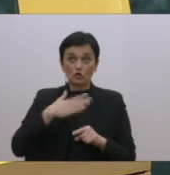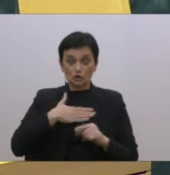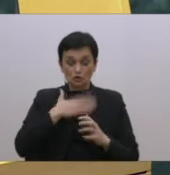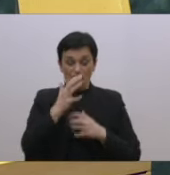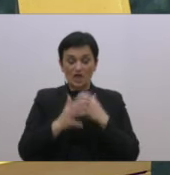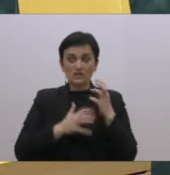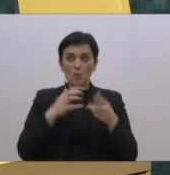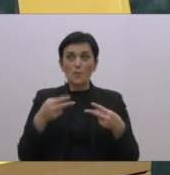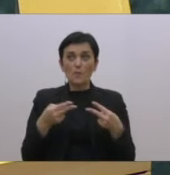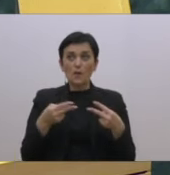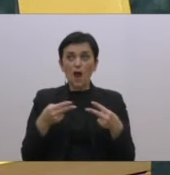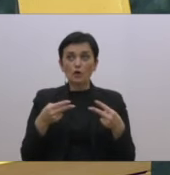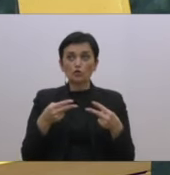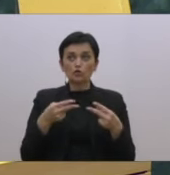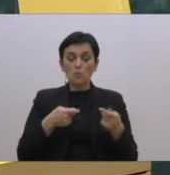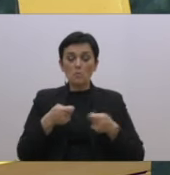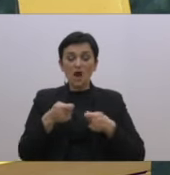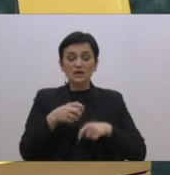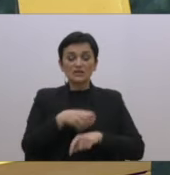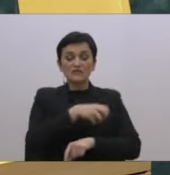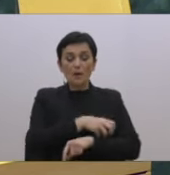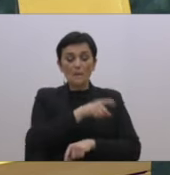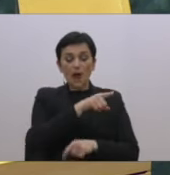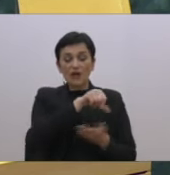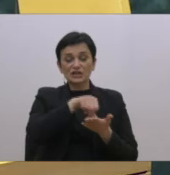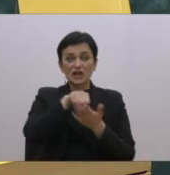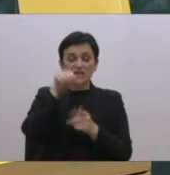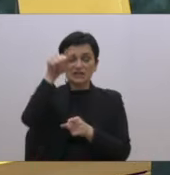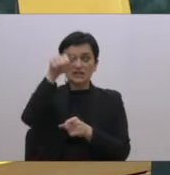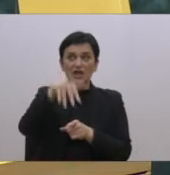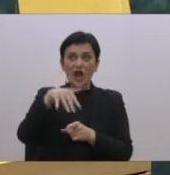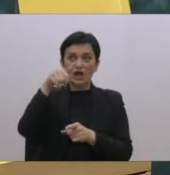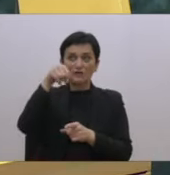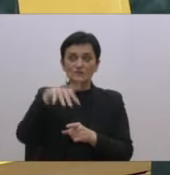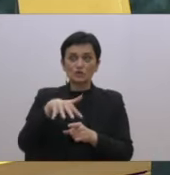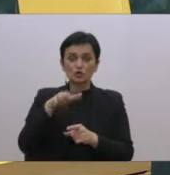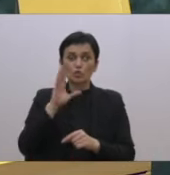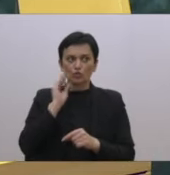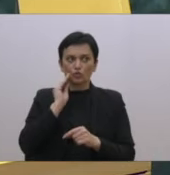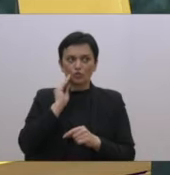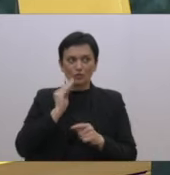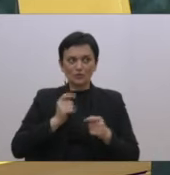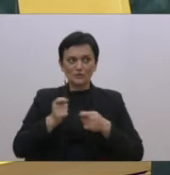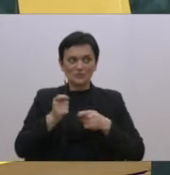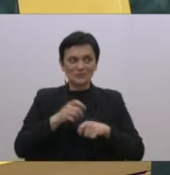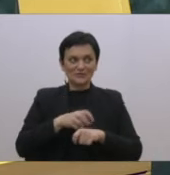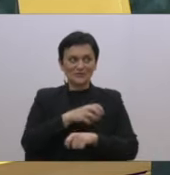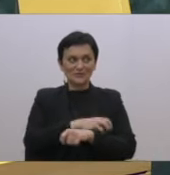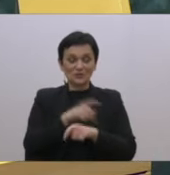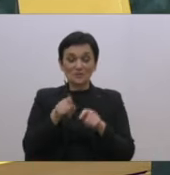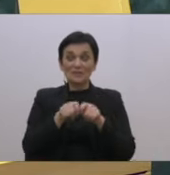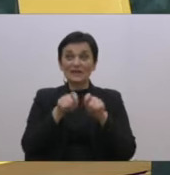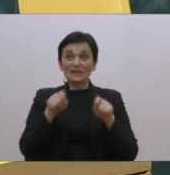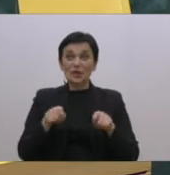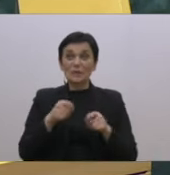საერთაშორისო პარტნიორებს მართველი პარტიის წარმომადგენლები თავს ესხმიან, მაშინ როდესაც მართველი პარტიის დამაარსებელი